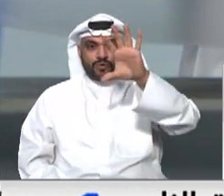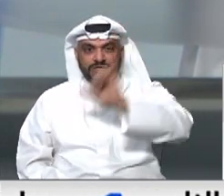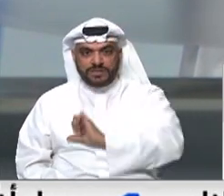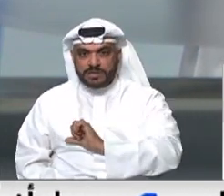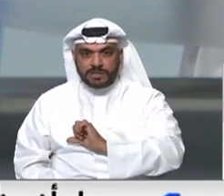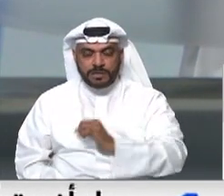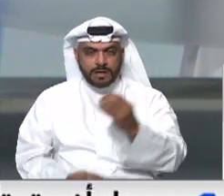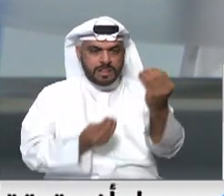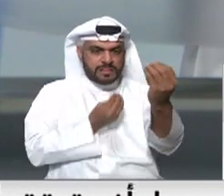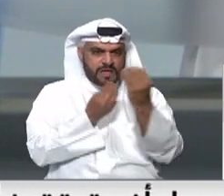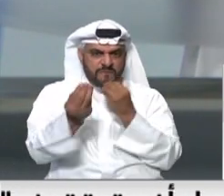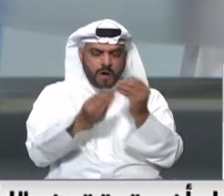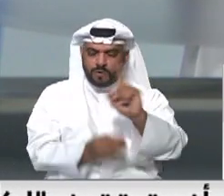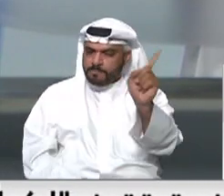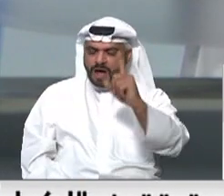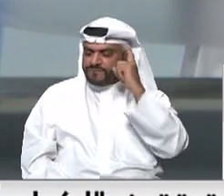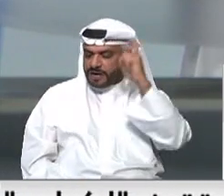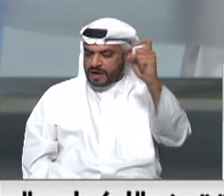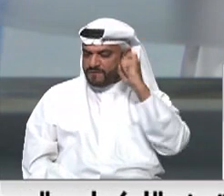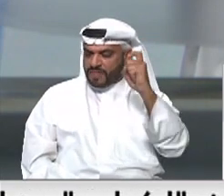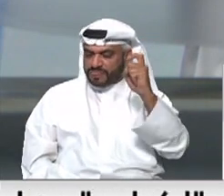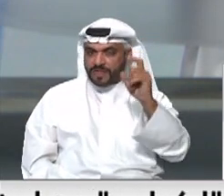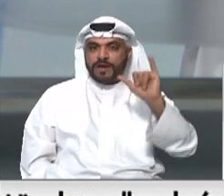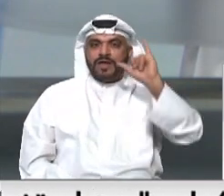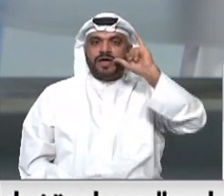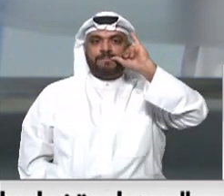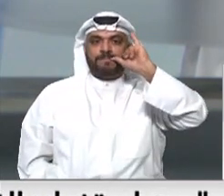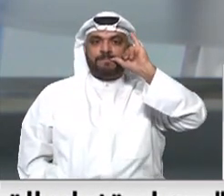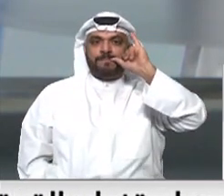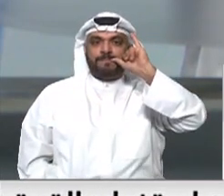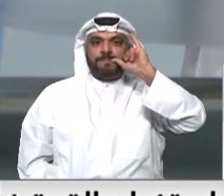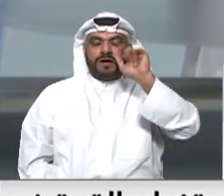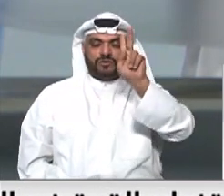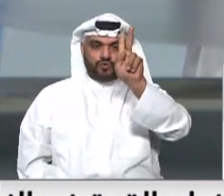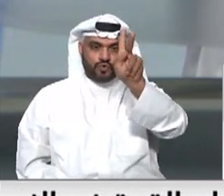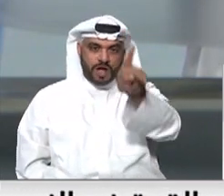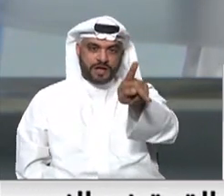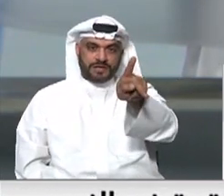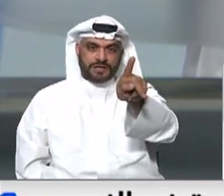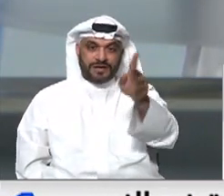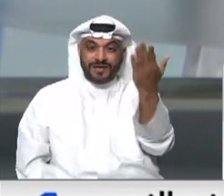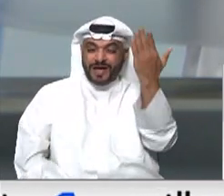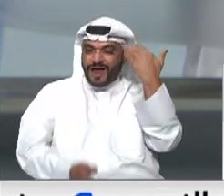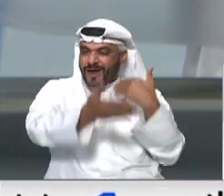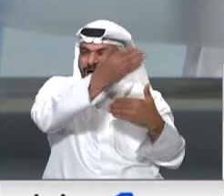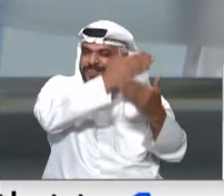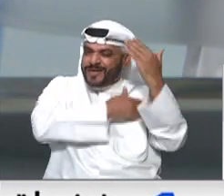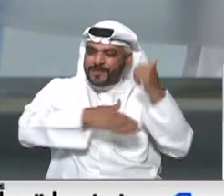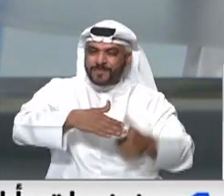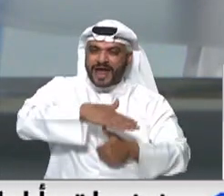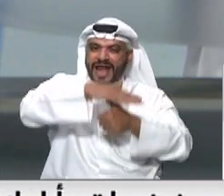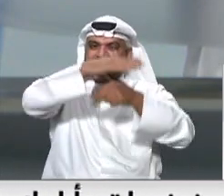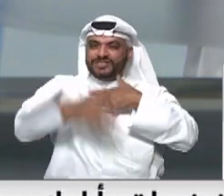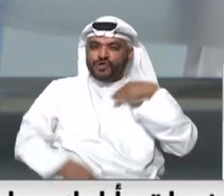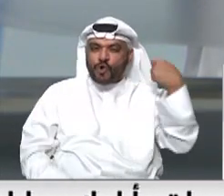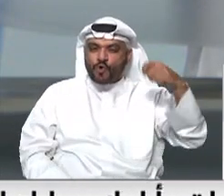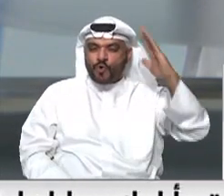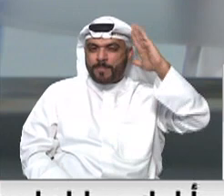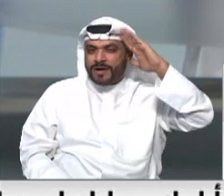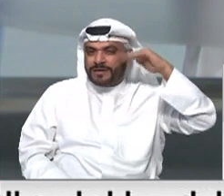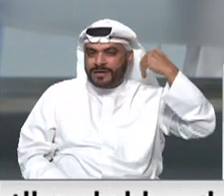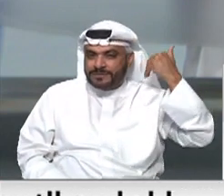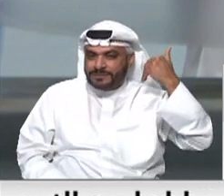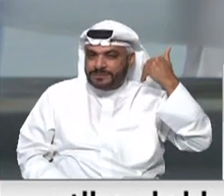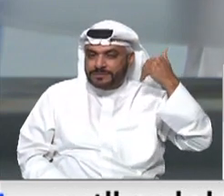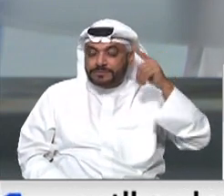تفاوض عنوان الموقف البريطاني الرسمي والشعبي عبرت عنه رئيسة الوزراء البريطانية مارغريت تاتشر